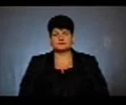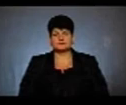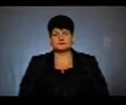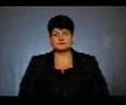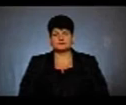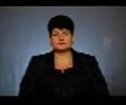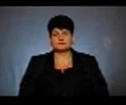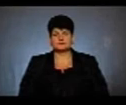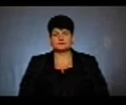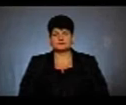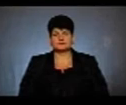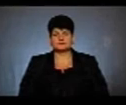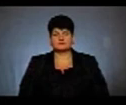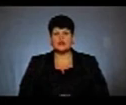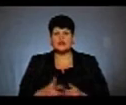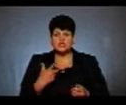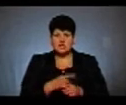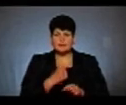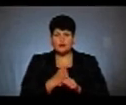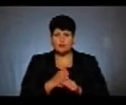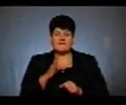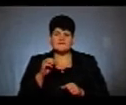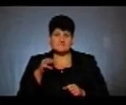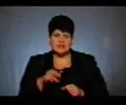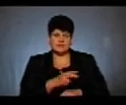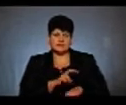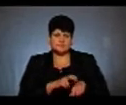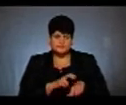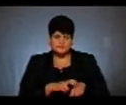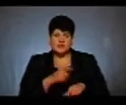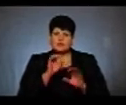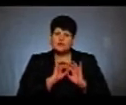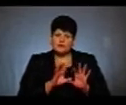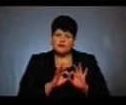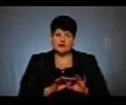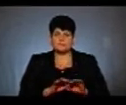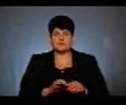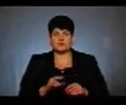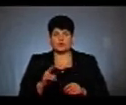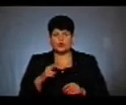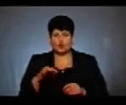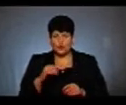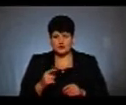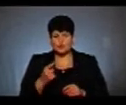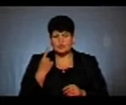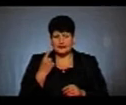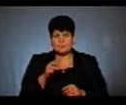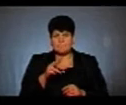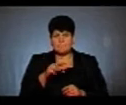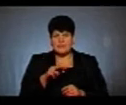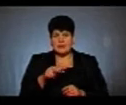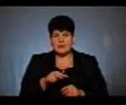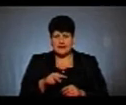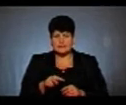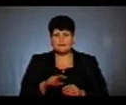Все. Щеплення робить ветеринар Ігор Журкану. Розповідає, доза на тварину стандартна – 1 мл рідини.